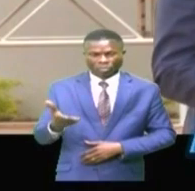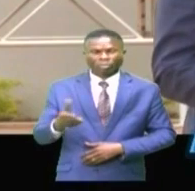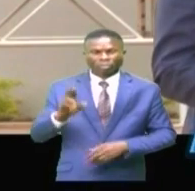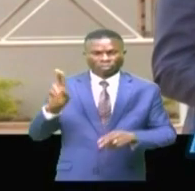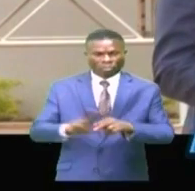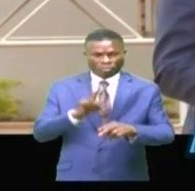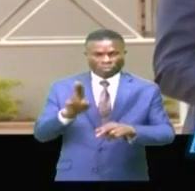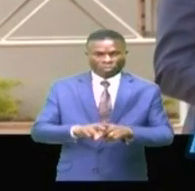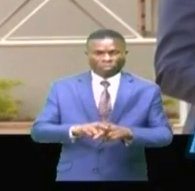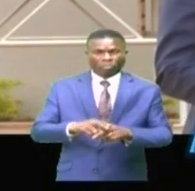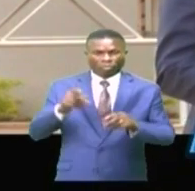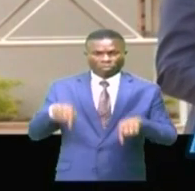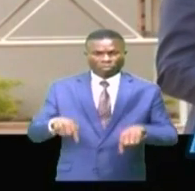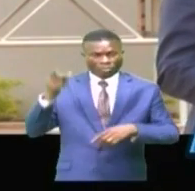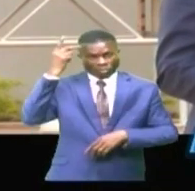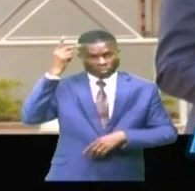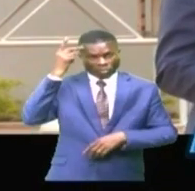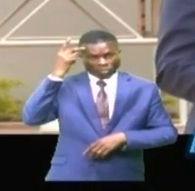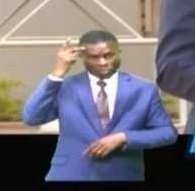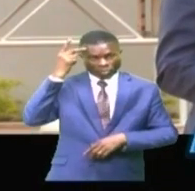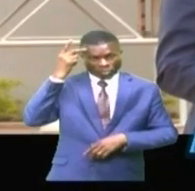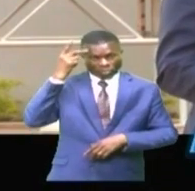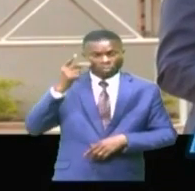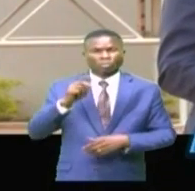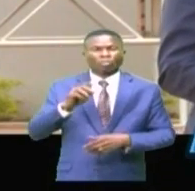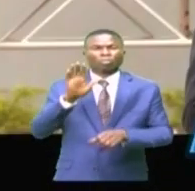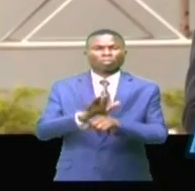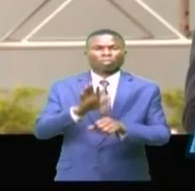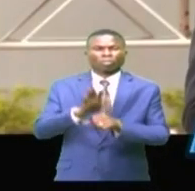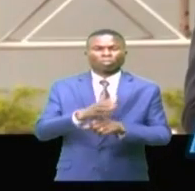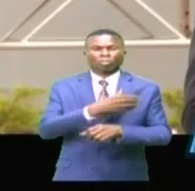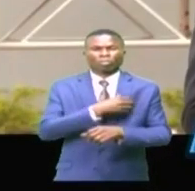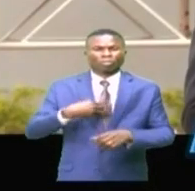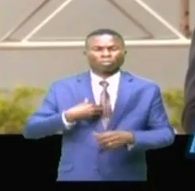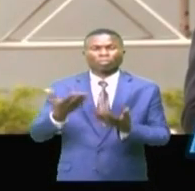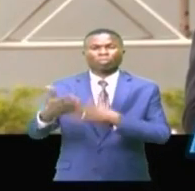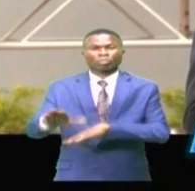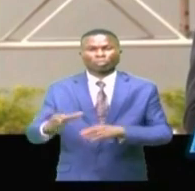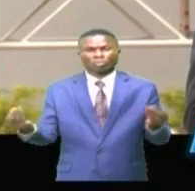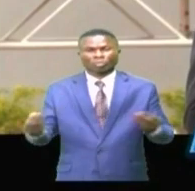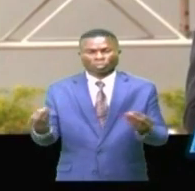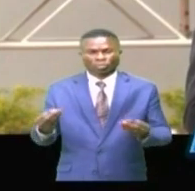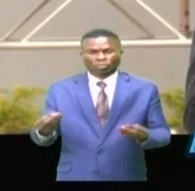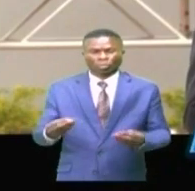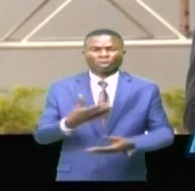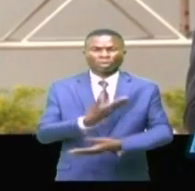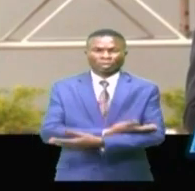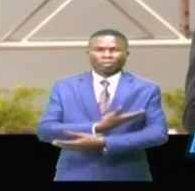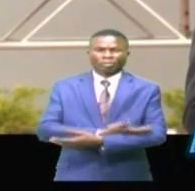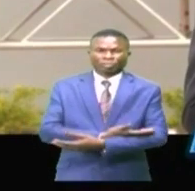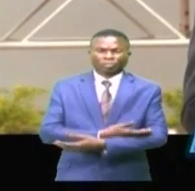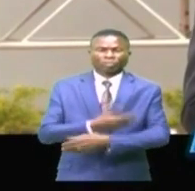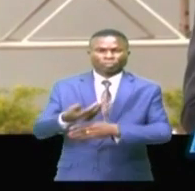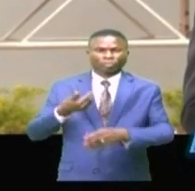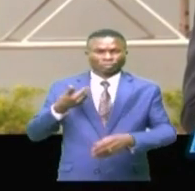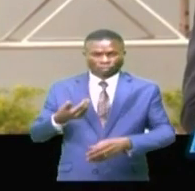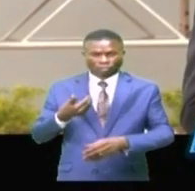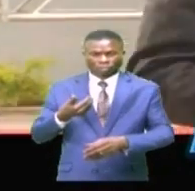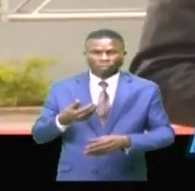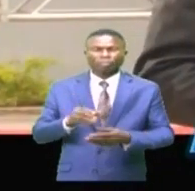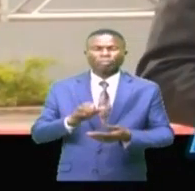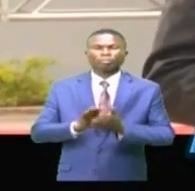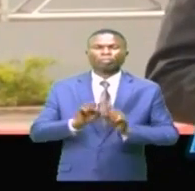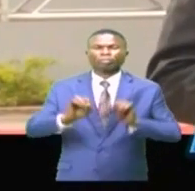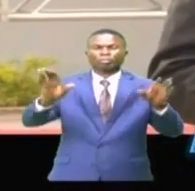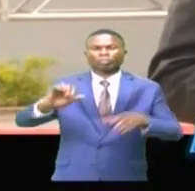d'application à Kinshasa où l'on dénombre le taux le plus élevé de mentalité Maternelle Infantile avant de s'étendre vers